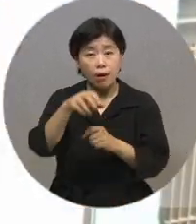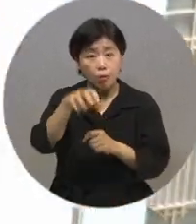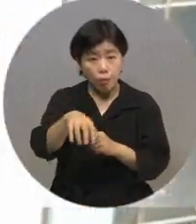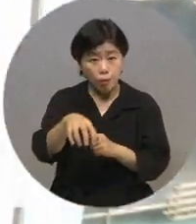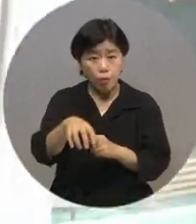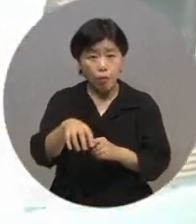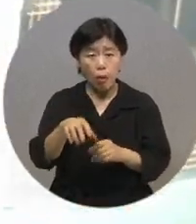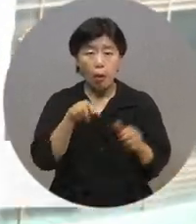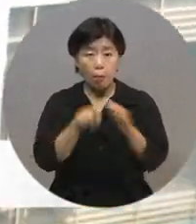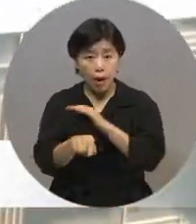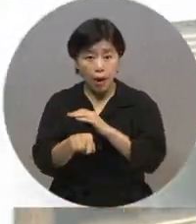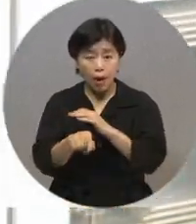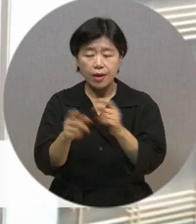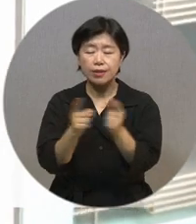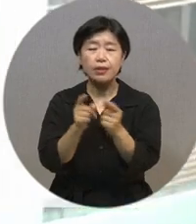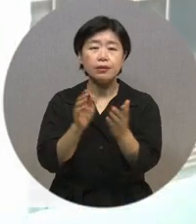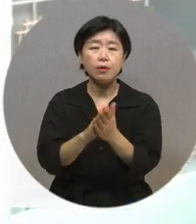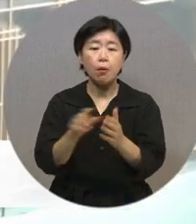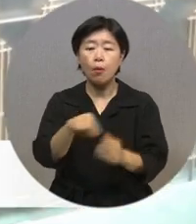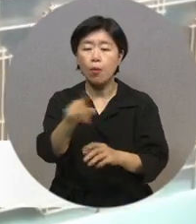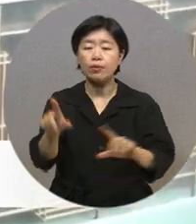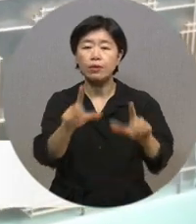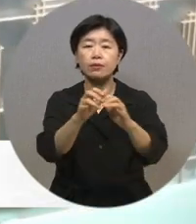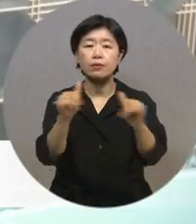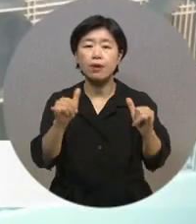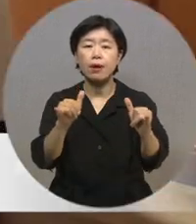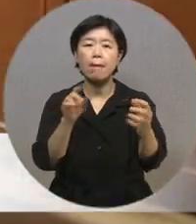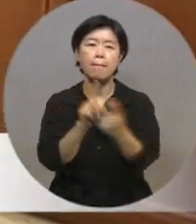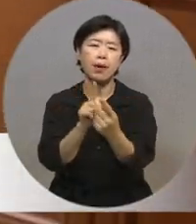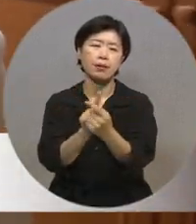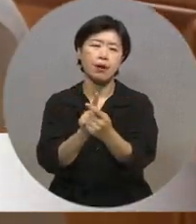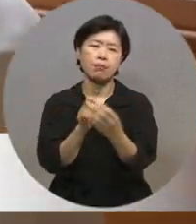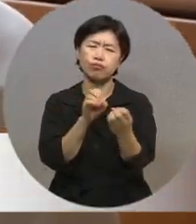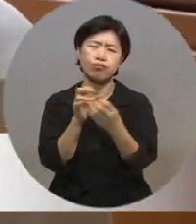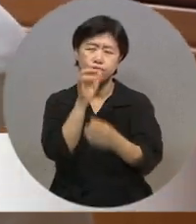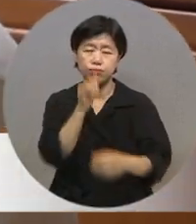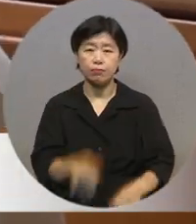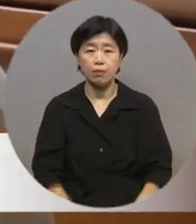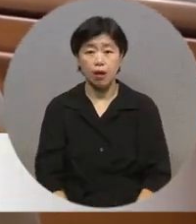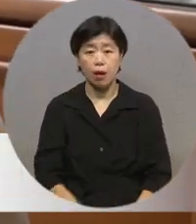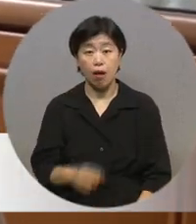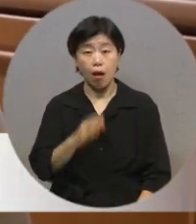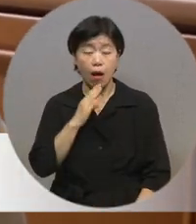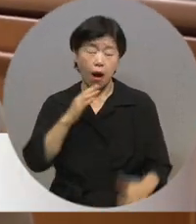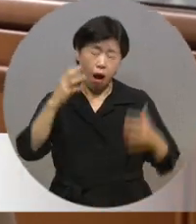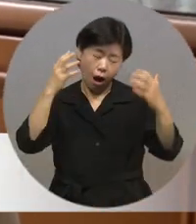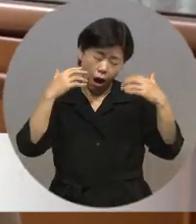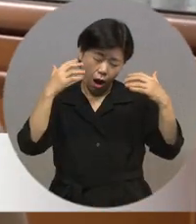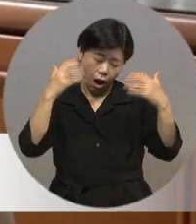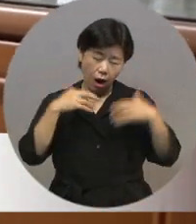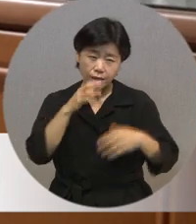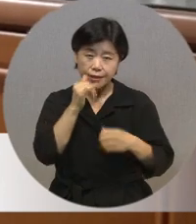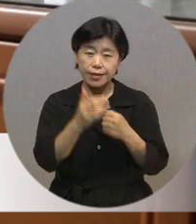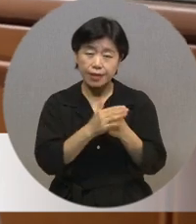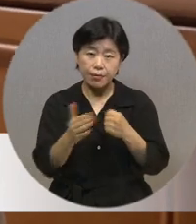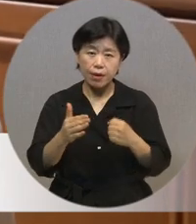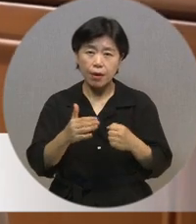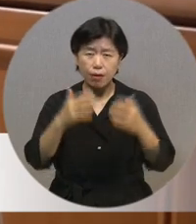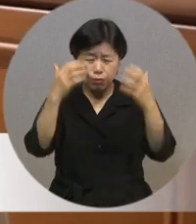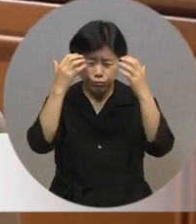주민들과 이야기를 나누며 이들의 생활을 살폈습니다. 하도 더위 때문에 고생하시는 분들이